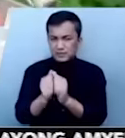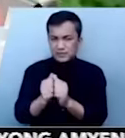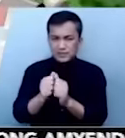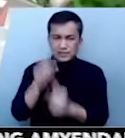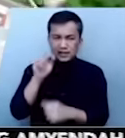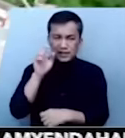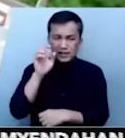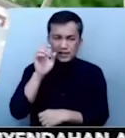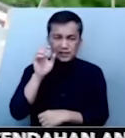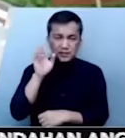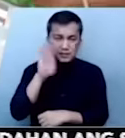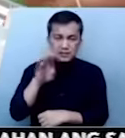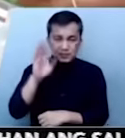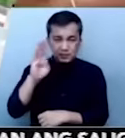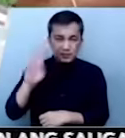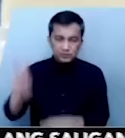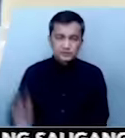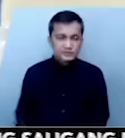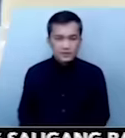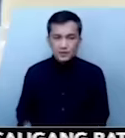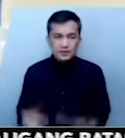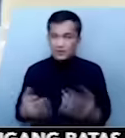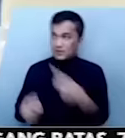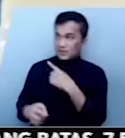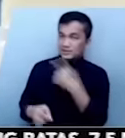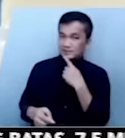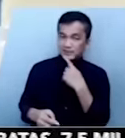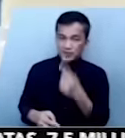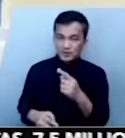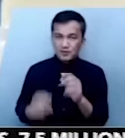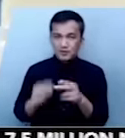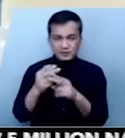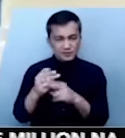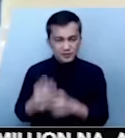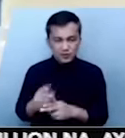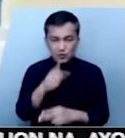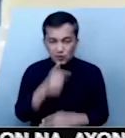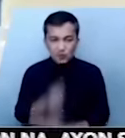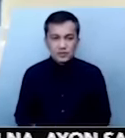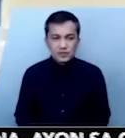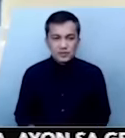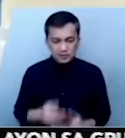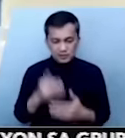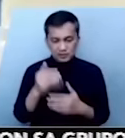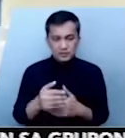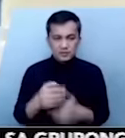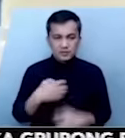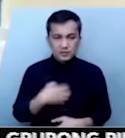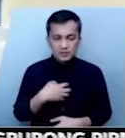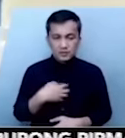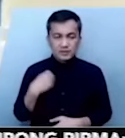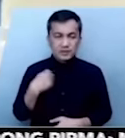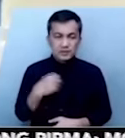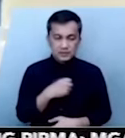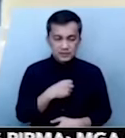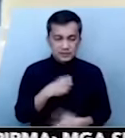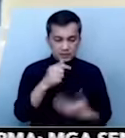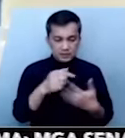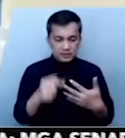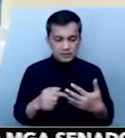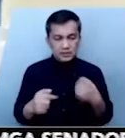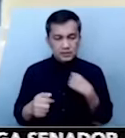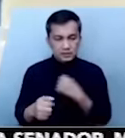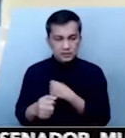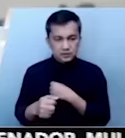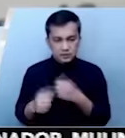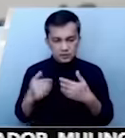Marcos. Walang binanggit si Marcos kung sino ang tinutukoy niya. Kasunod ito ng pag-alma ng senadora at iba pang senador sa isinusulong